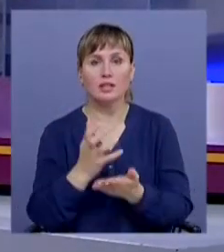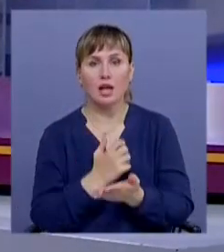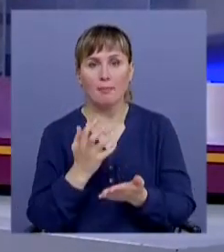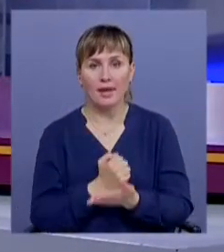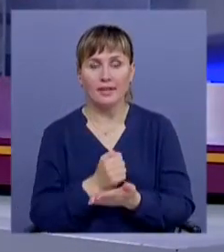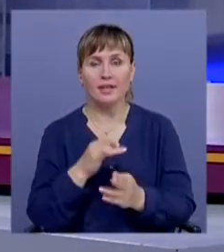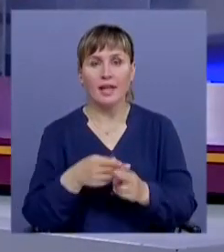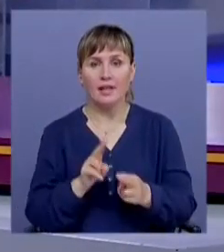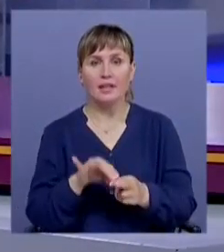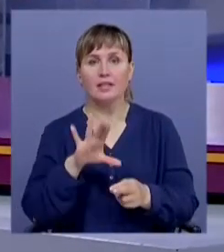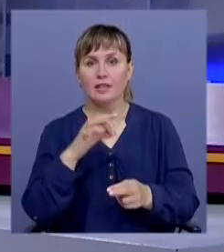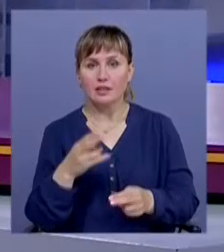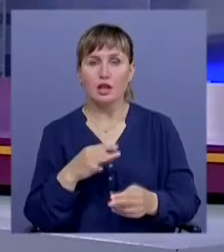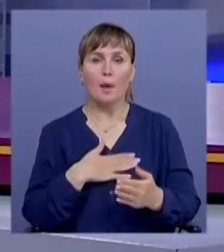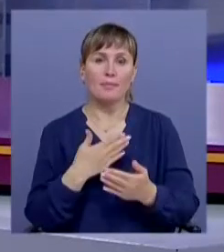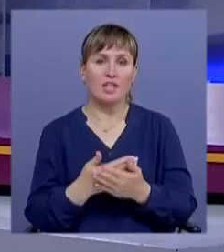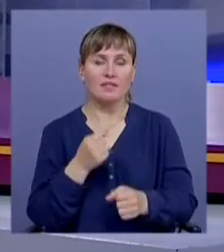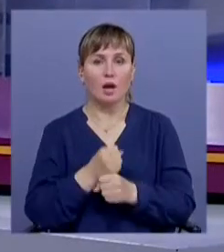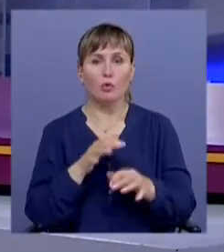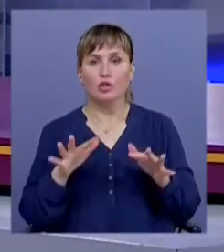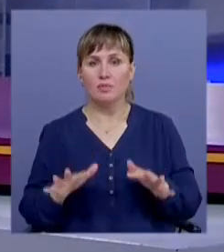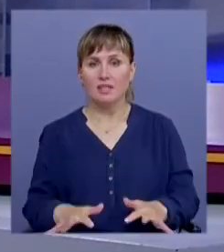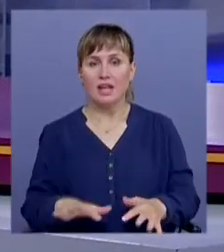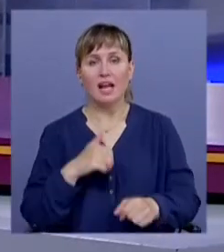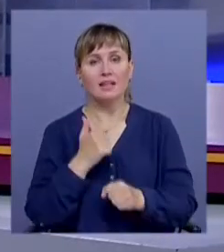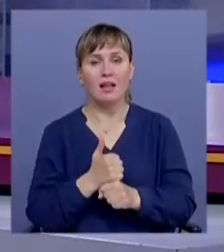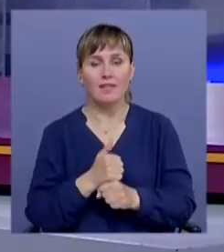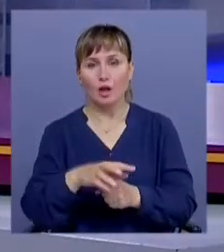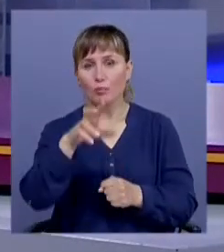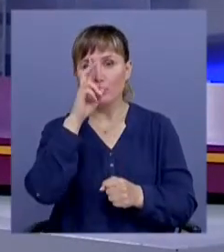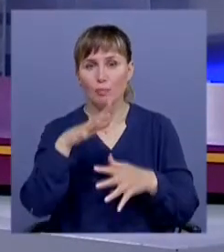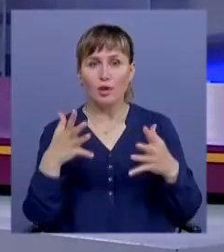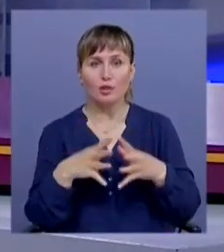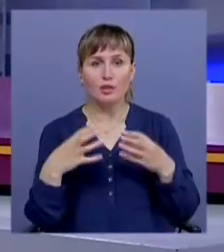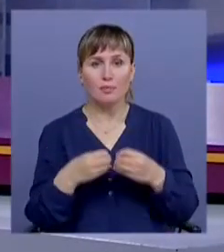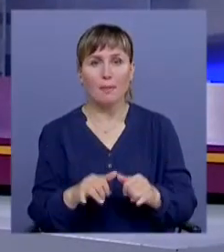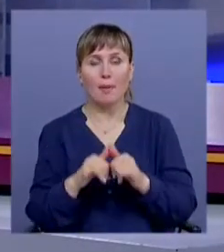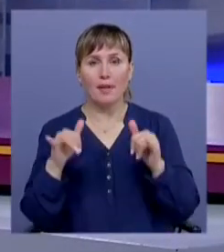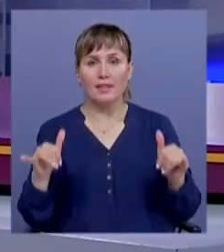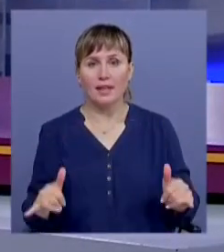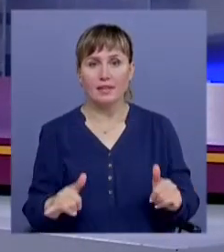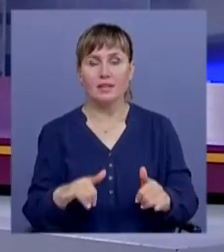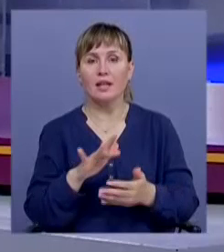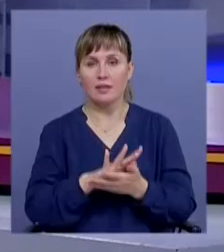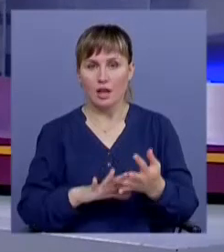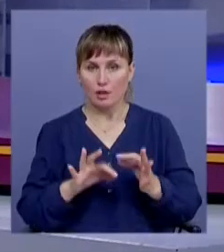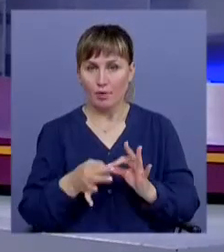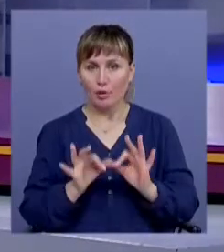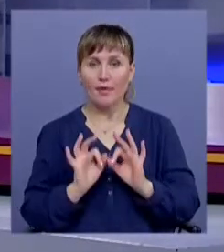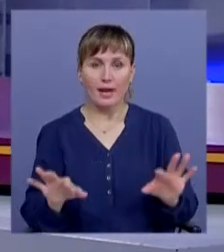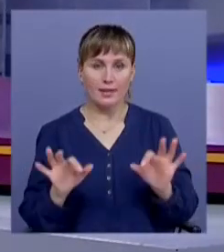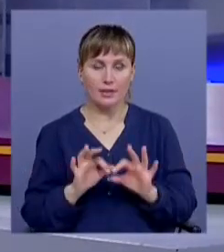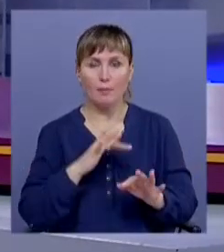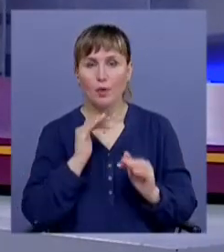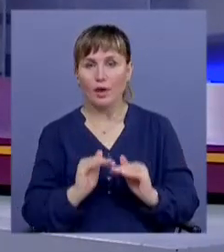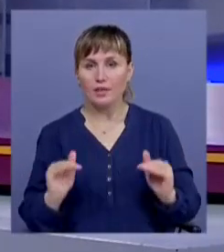зарабатывать. Это и социальные, и общественные рабочие места. Главное, бюджет большой семьи пополняется. Алтыншаш Смагулова встретилась с